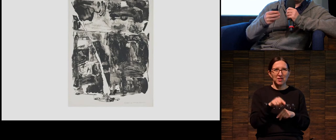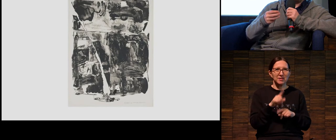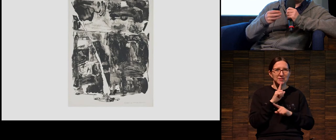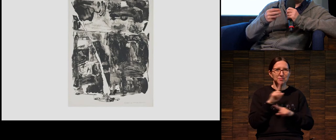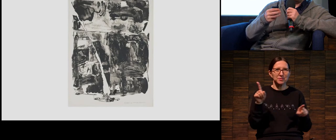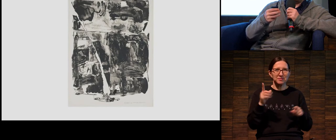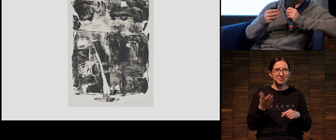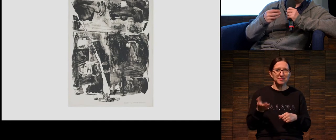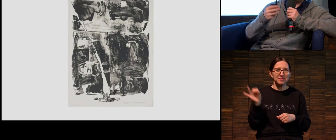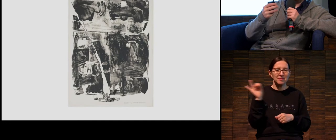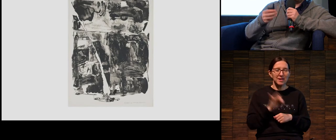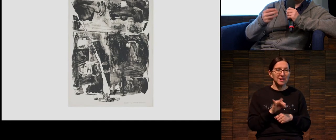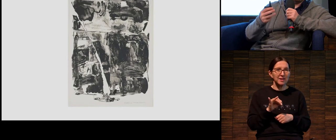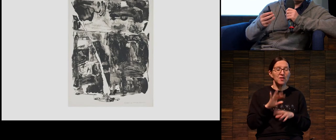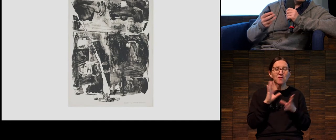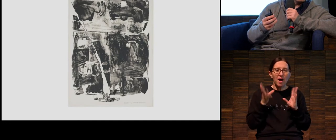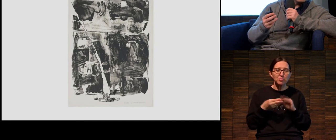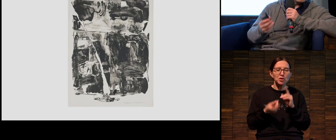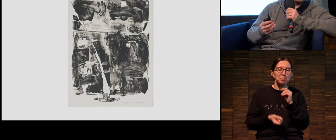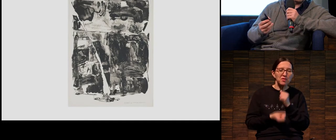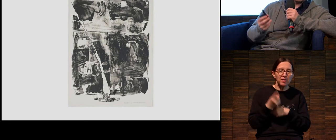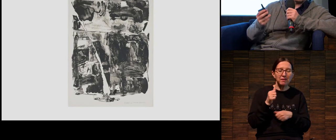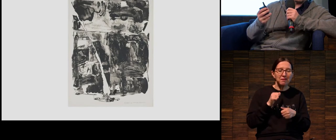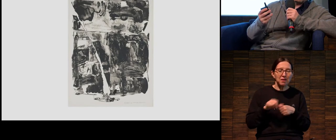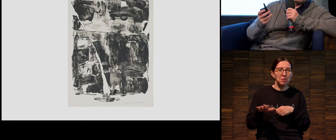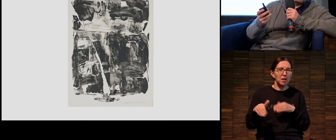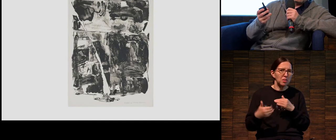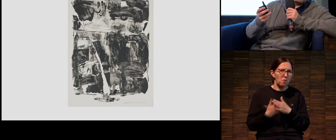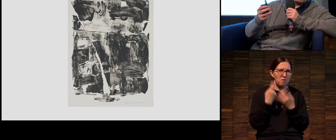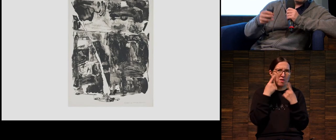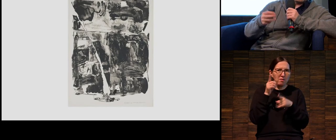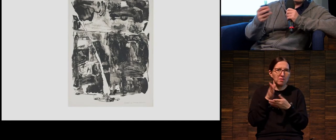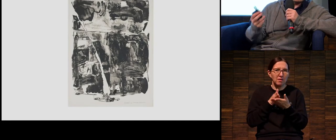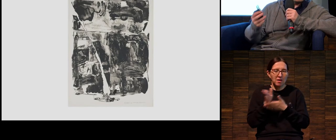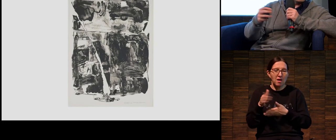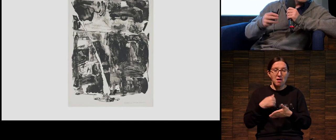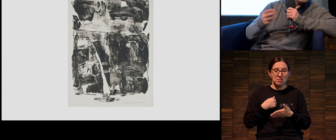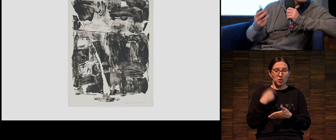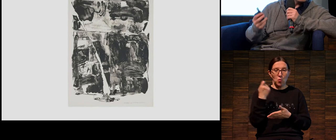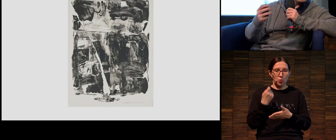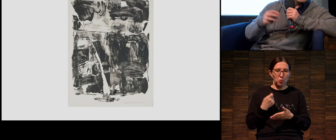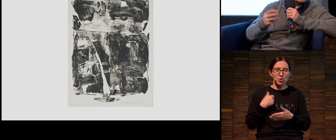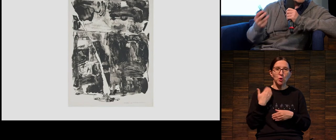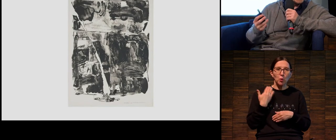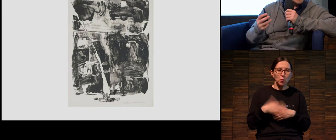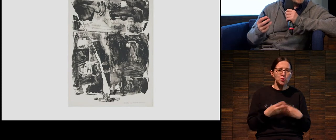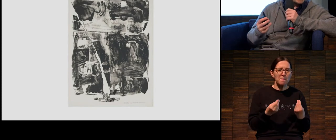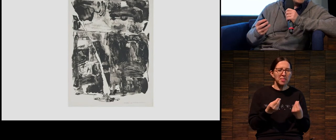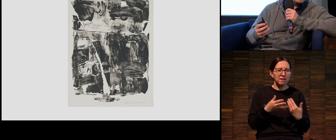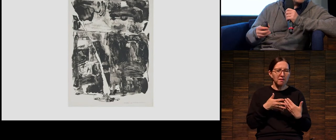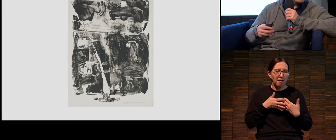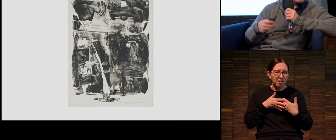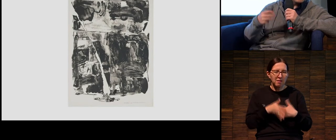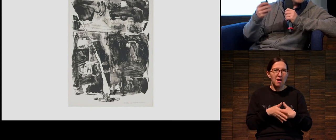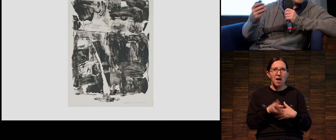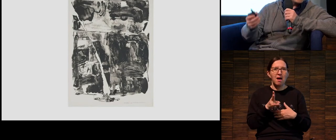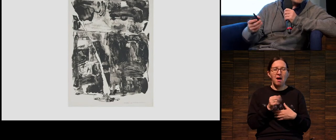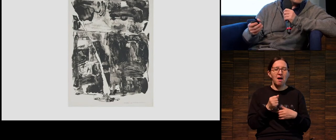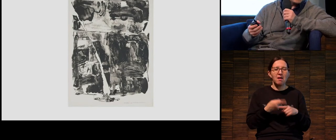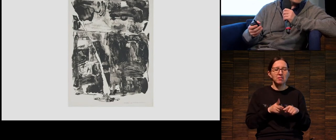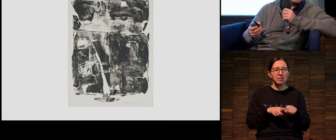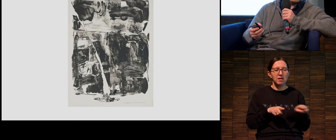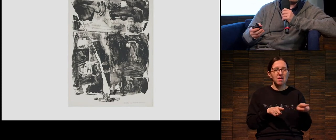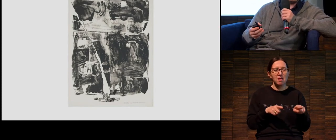появление дискурса такого, что автор начинает общаться с материалом, не с